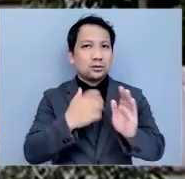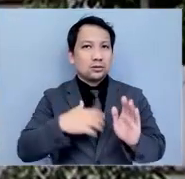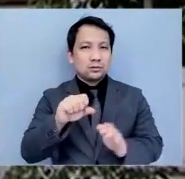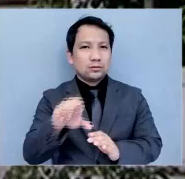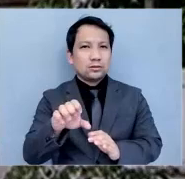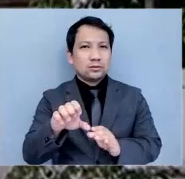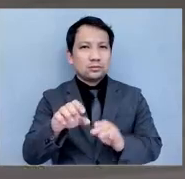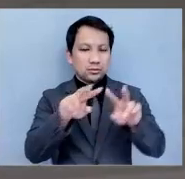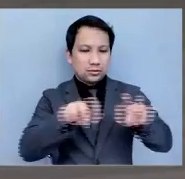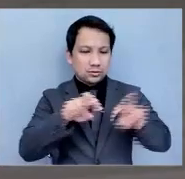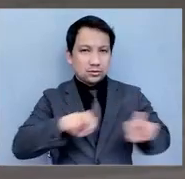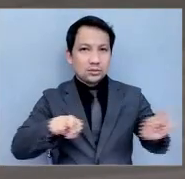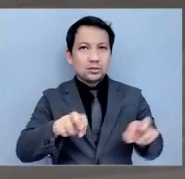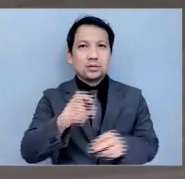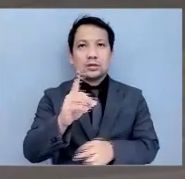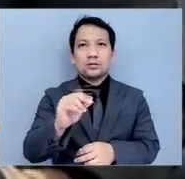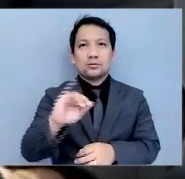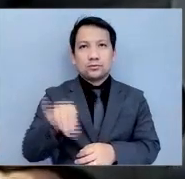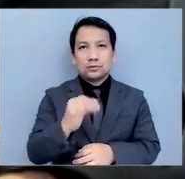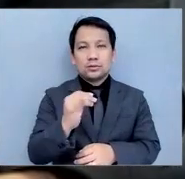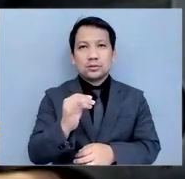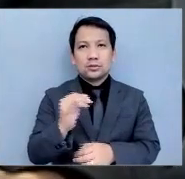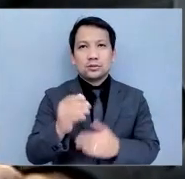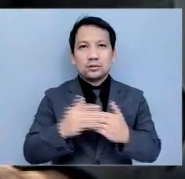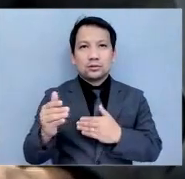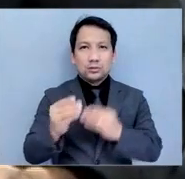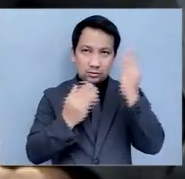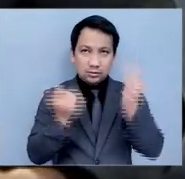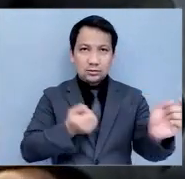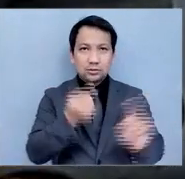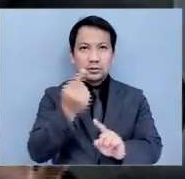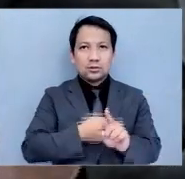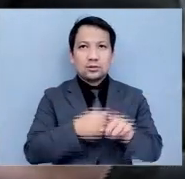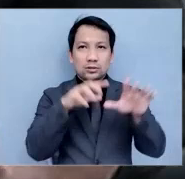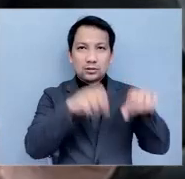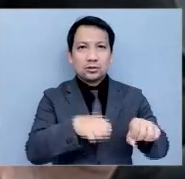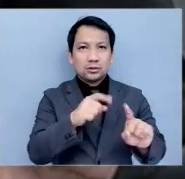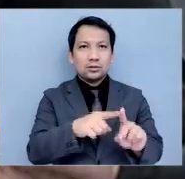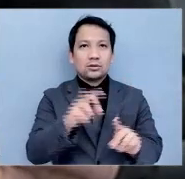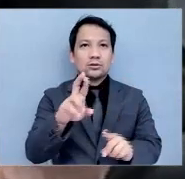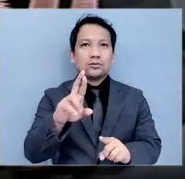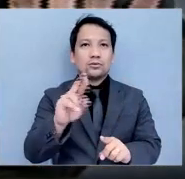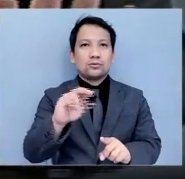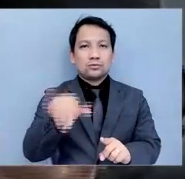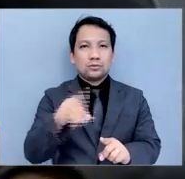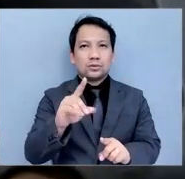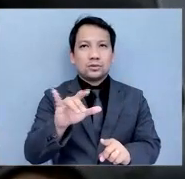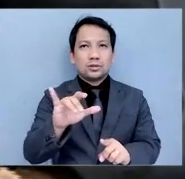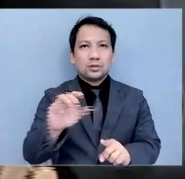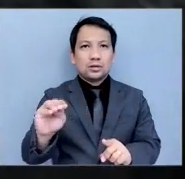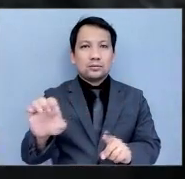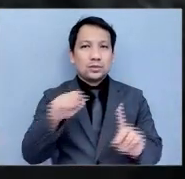niyang pinaimbestigahan ng Department of Justice hanggang sa sumunod na buwan na aresto si Rodel Jaime. Siya ang tinuturong nasa